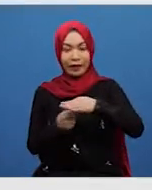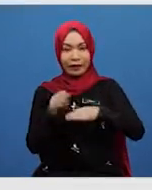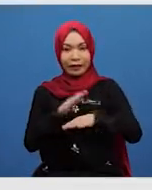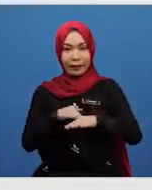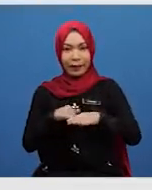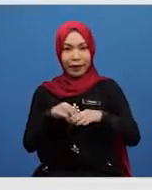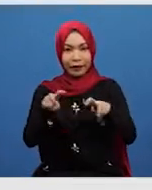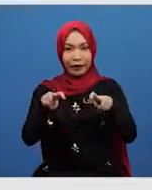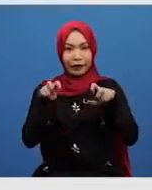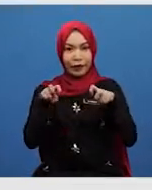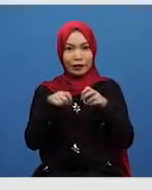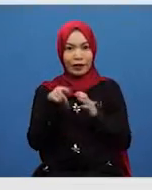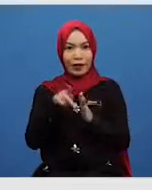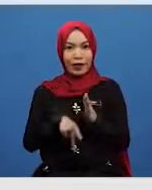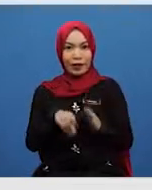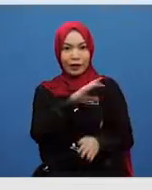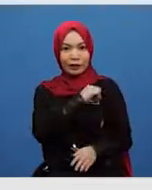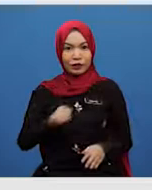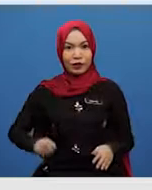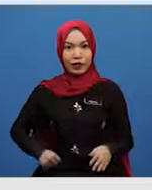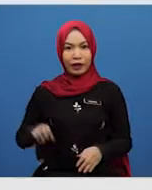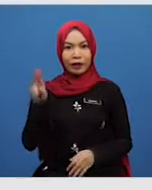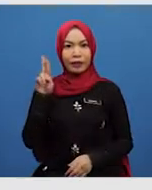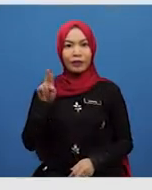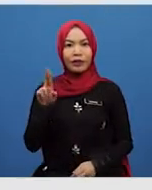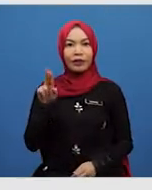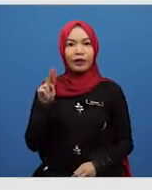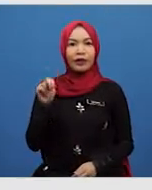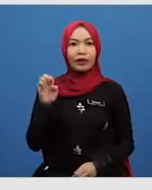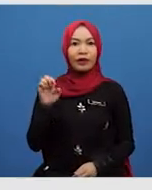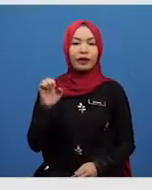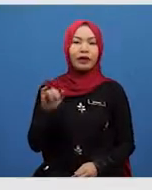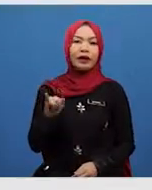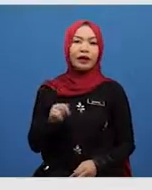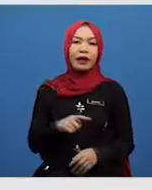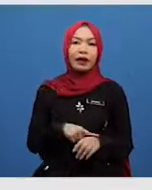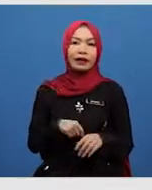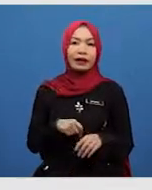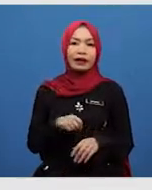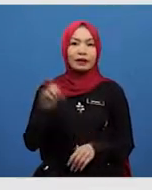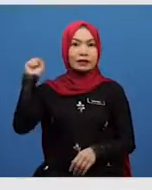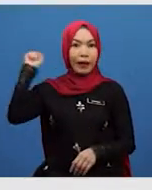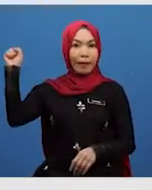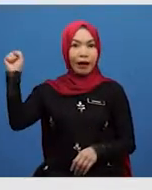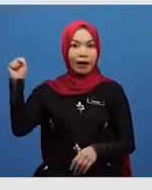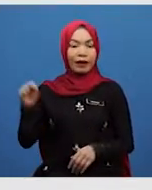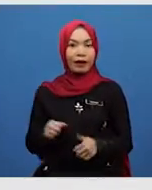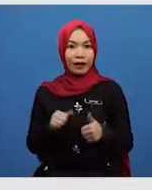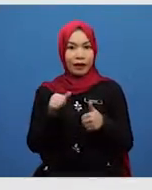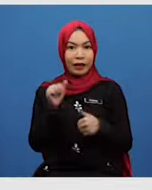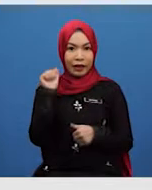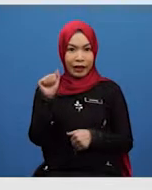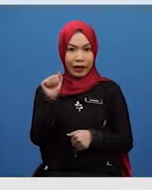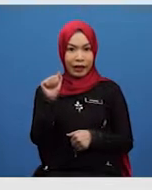kekuasaan Kesultanan Brunai di sawah e-buku asaan tanah di